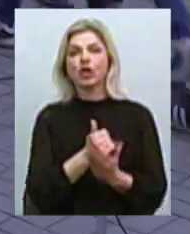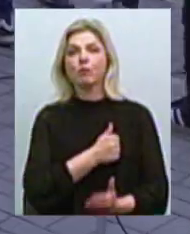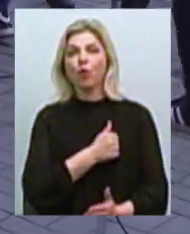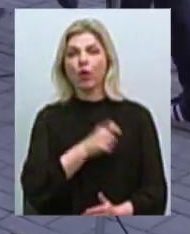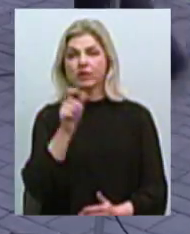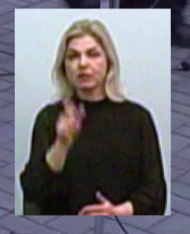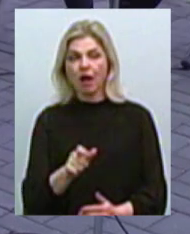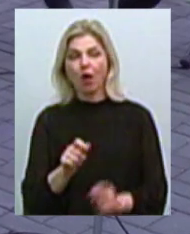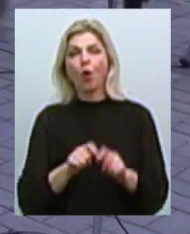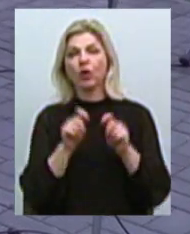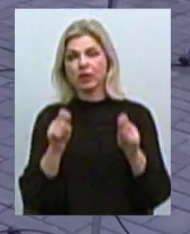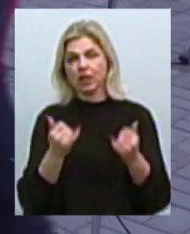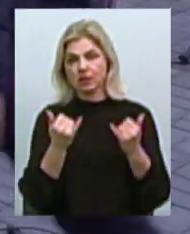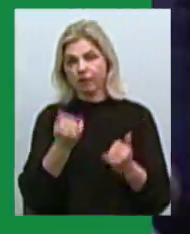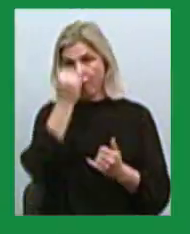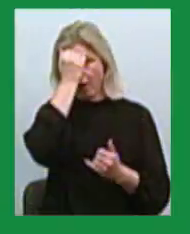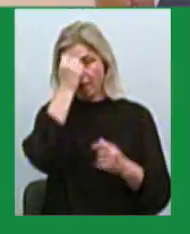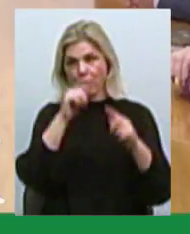Калиновського сьогодні відкрили меморіальну дошку.